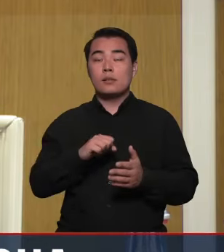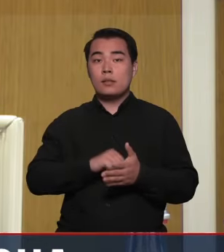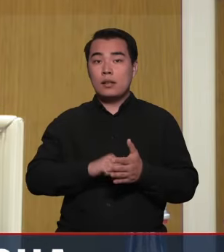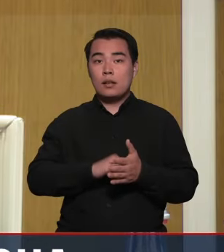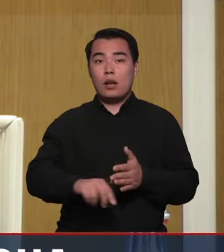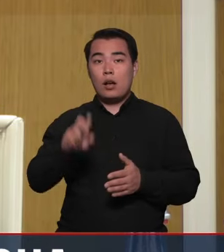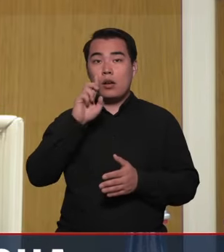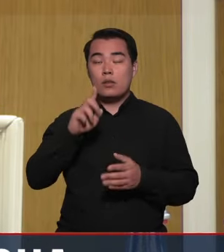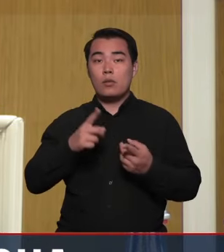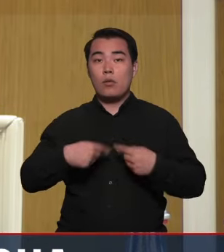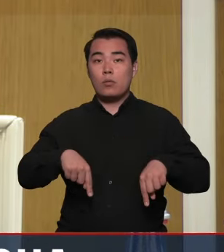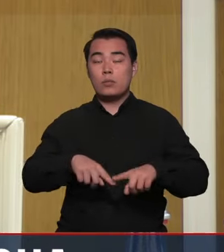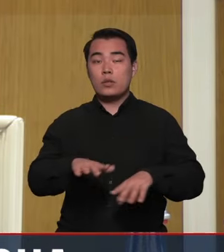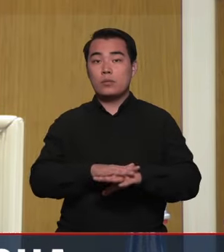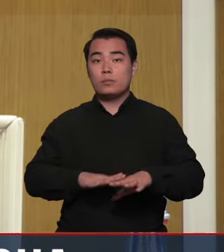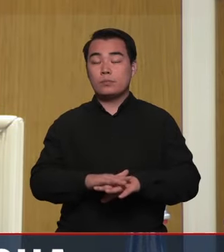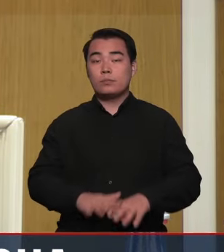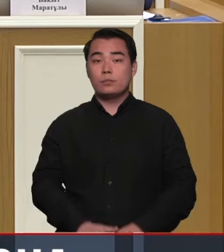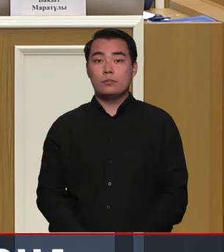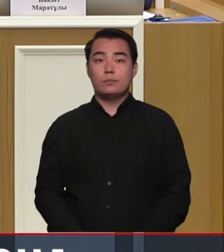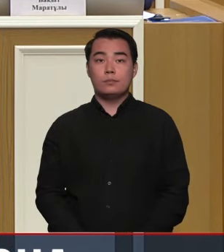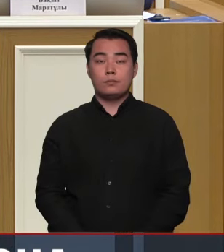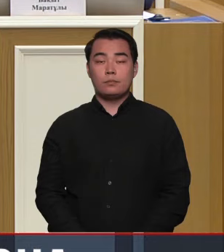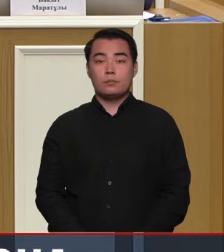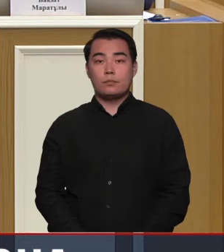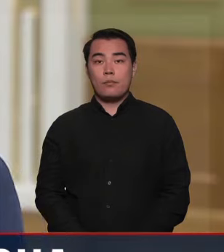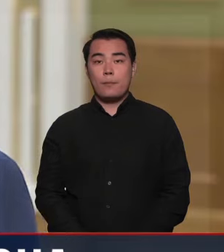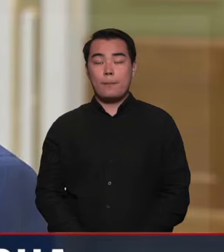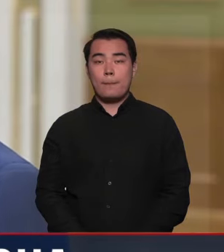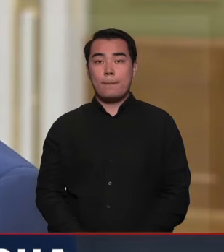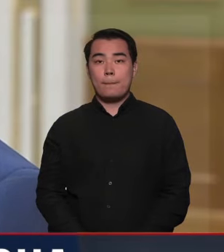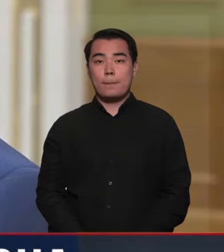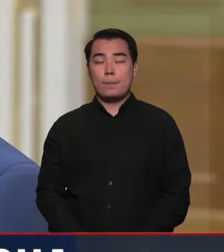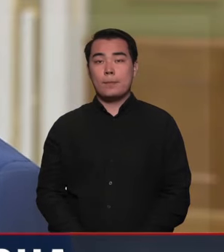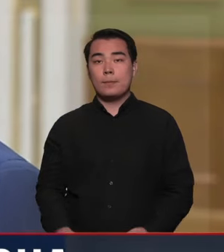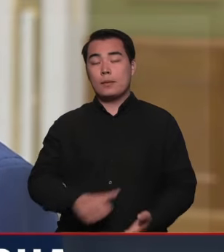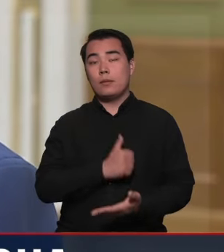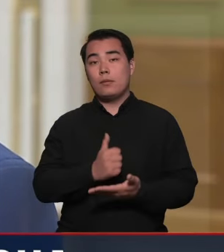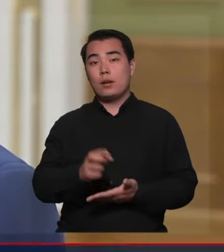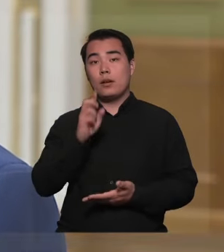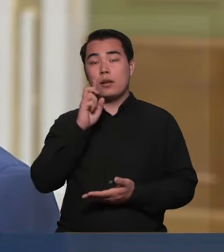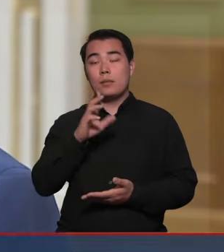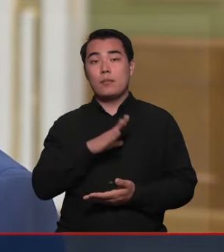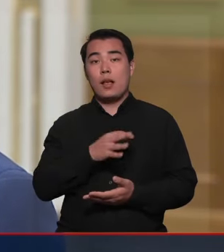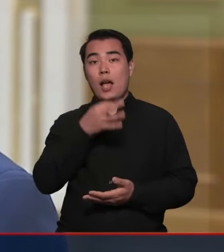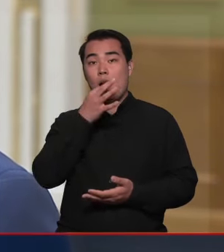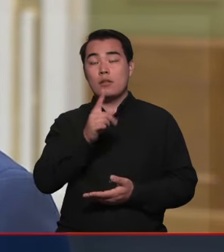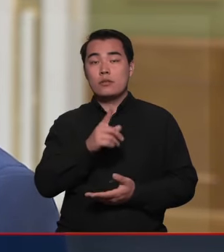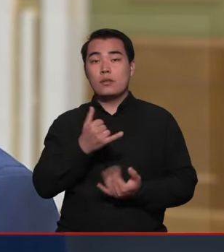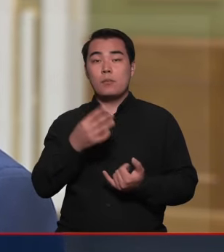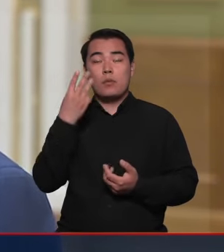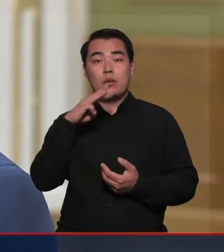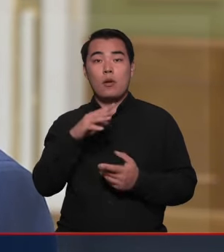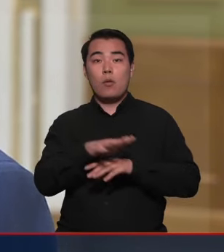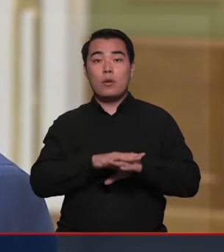развитие государства и общества. Основная цель в современном обществе – это